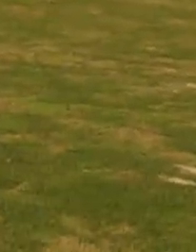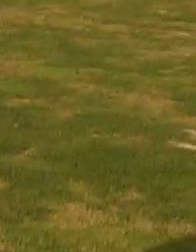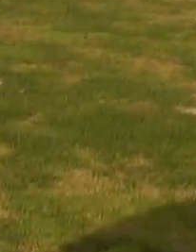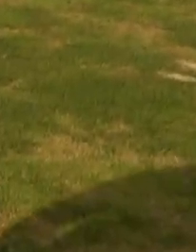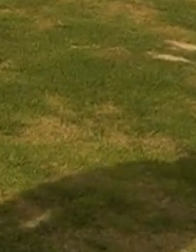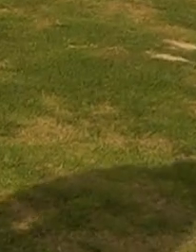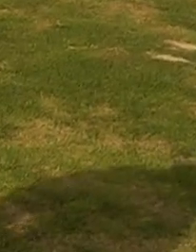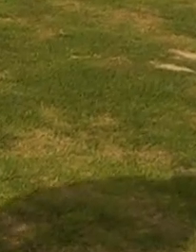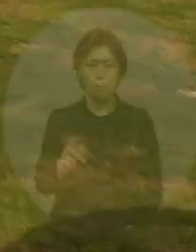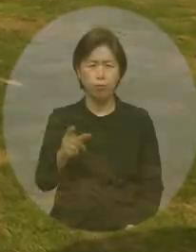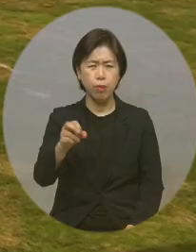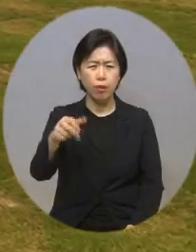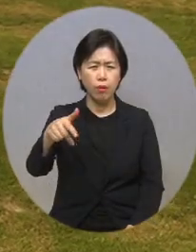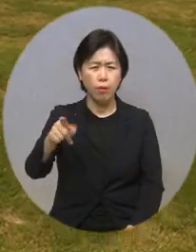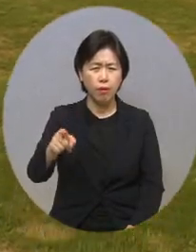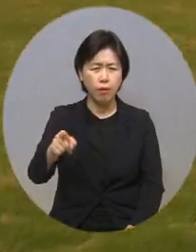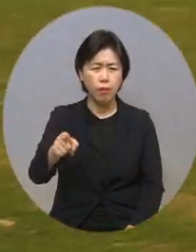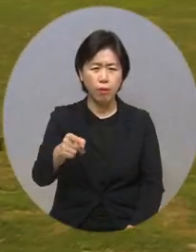왜 펌프 들어가지?